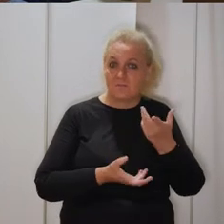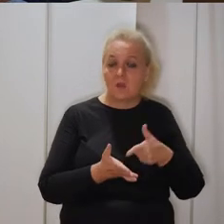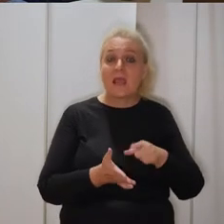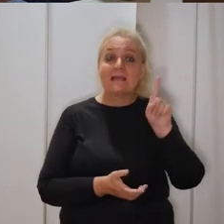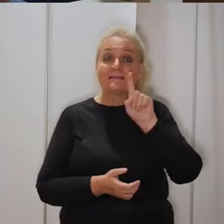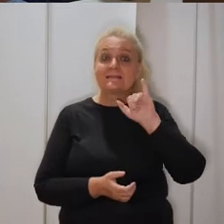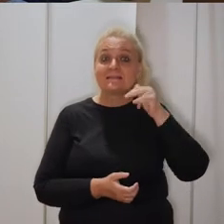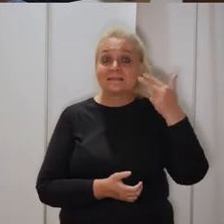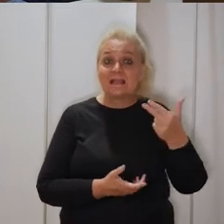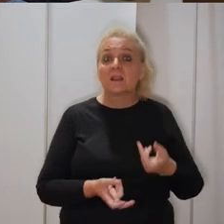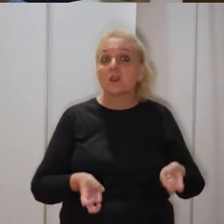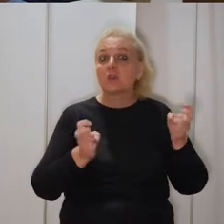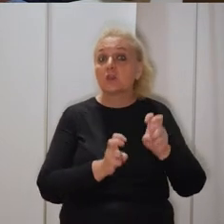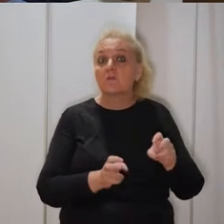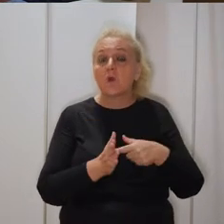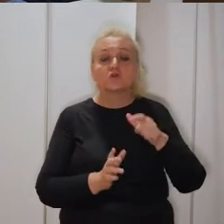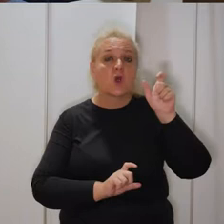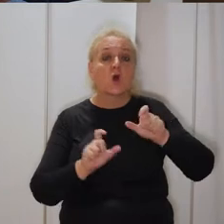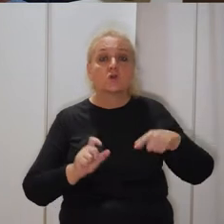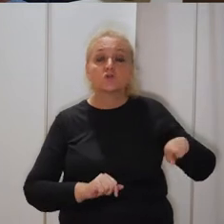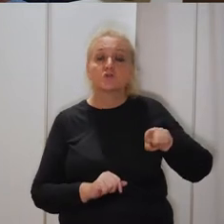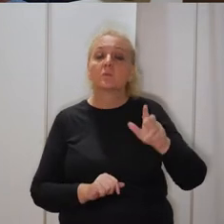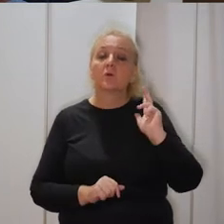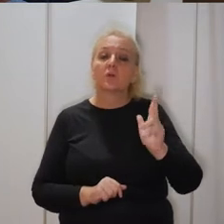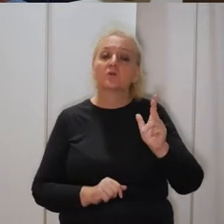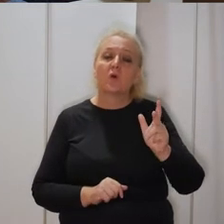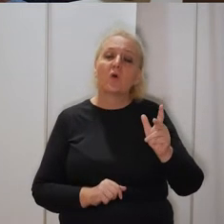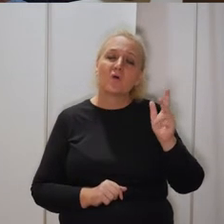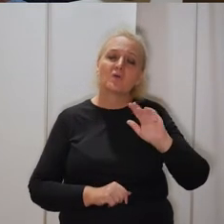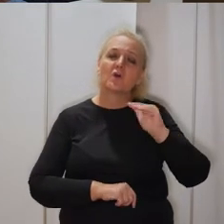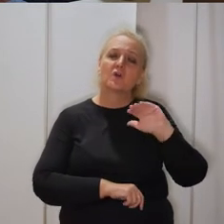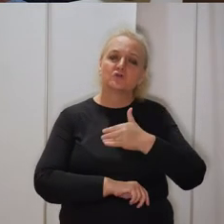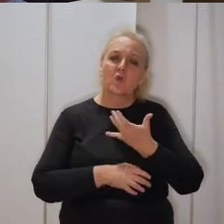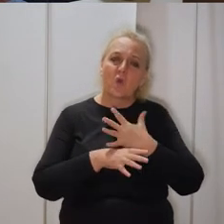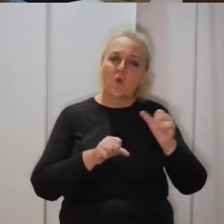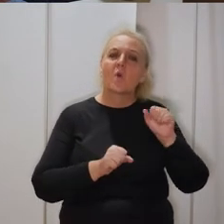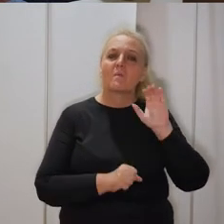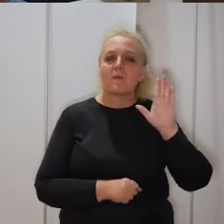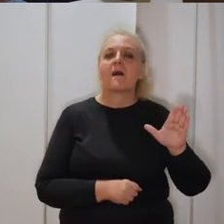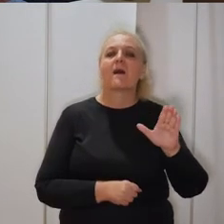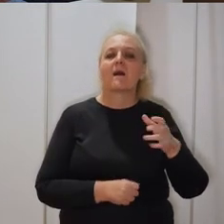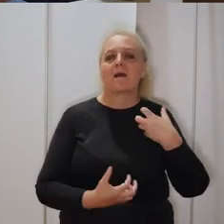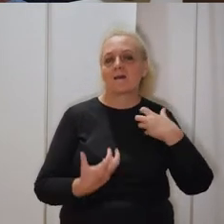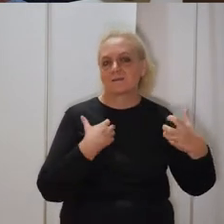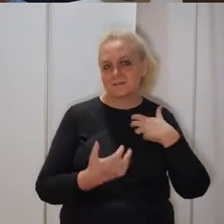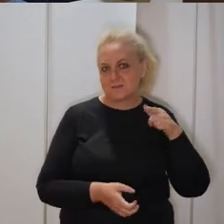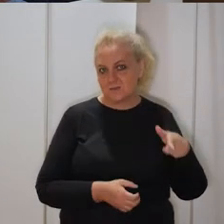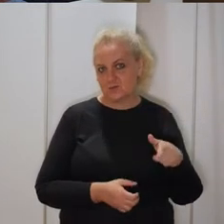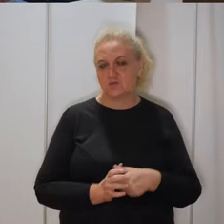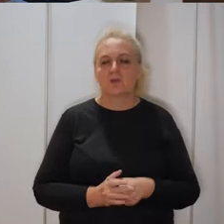ziny tworzą osoby z wykształceniem artystycznym. I to jest obecnie bardzo